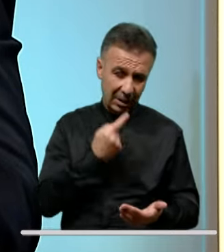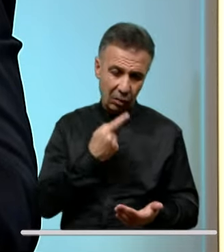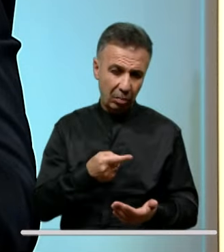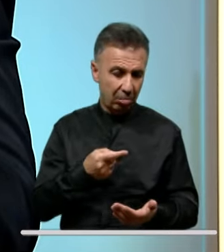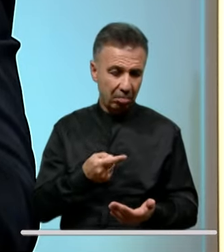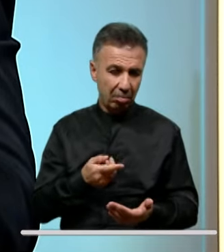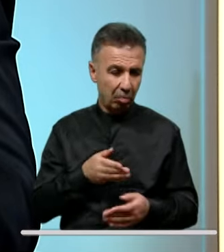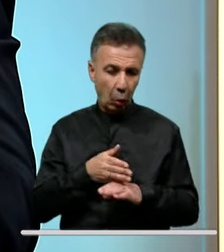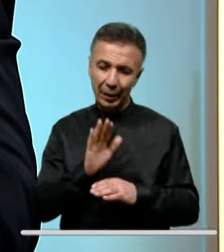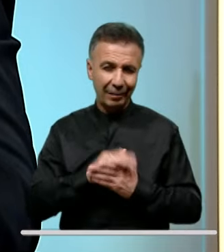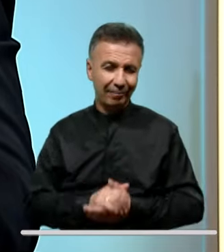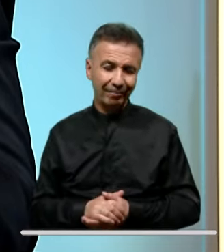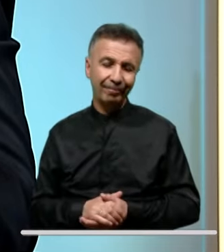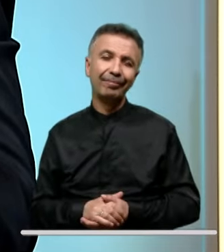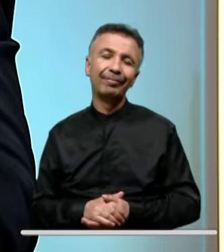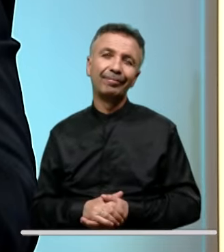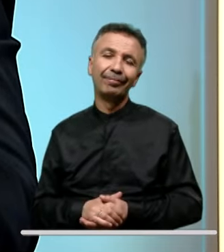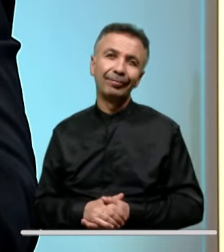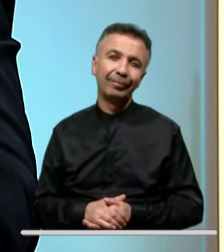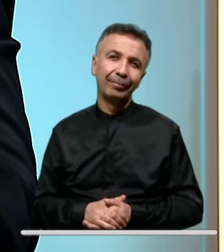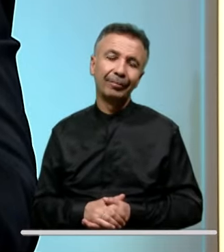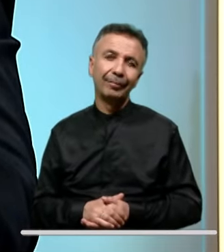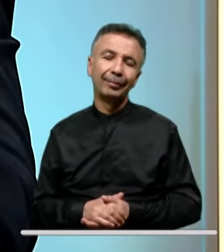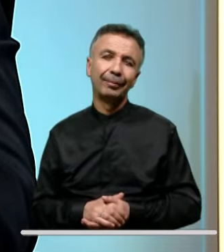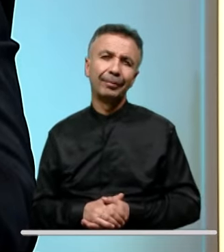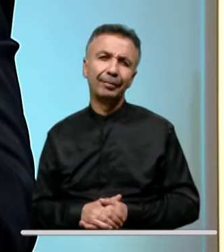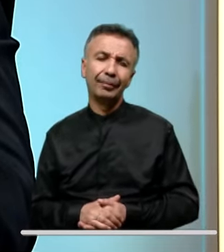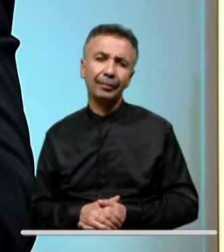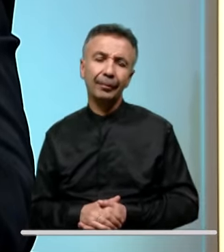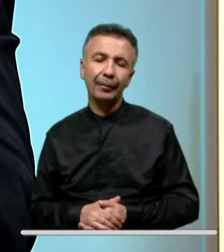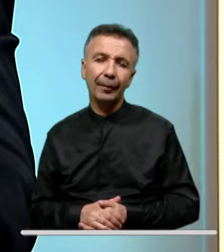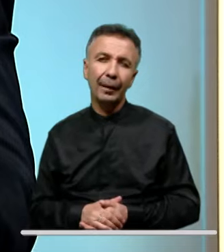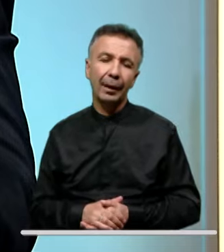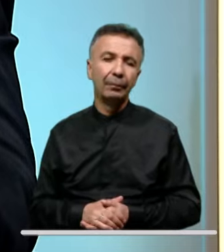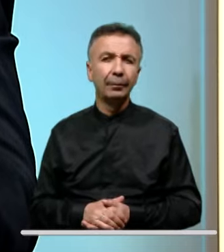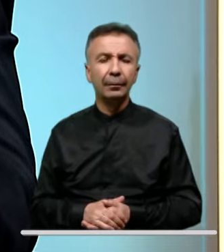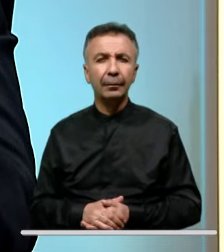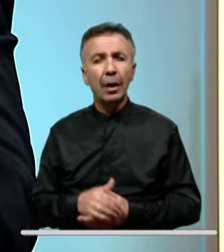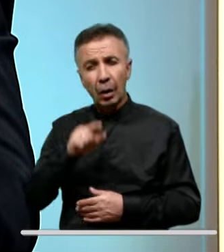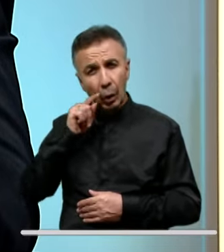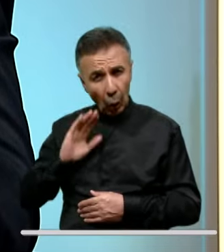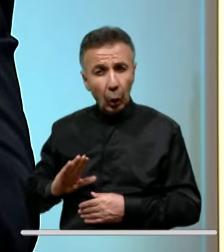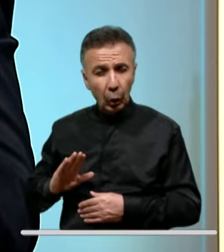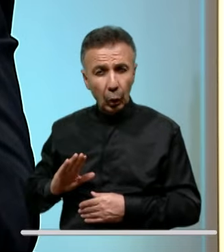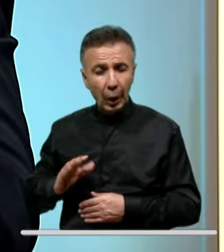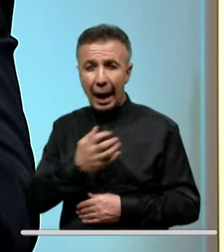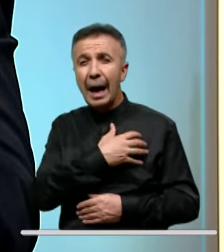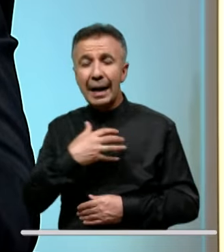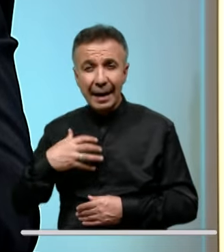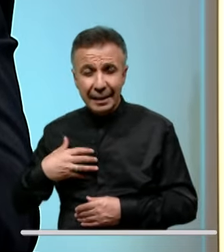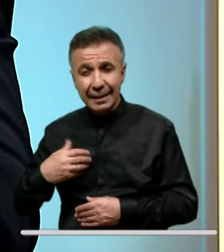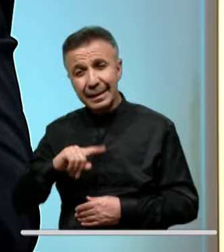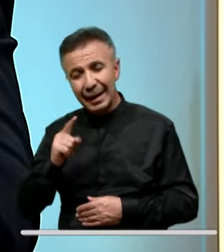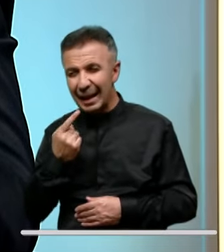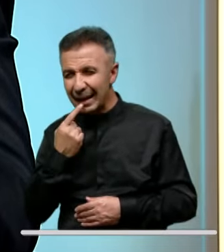parasını sen vereceksin gibi bir anlayış var Bu anlayış doğru değildir Eee oğlu annesinin